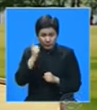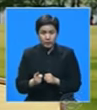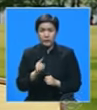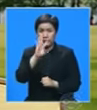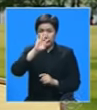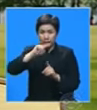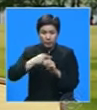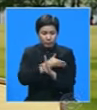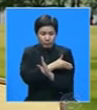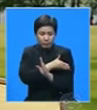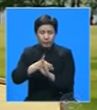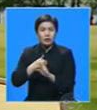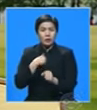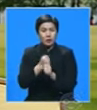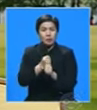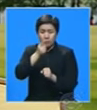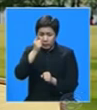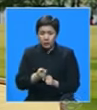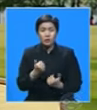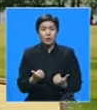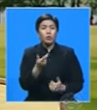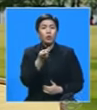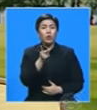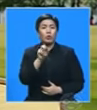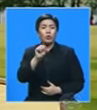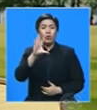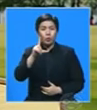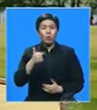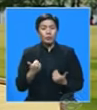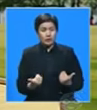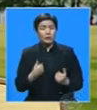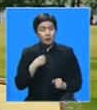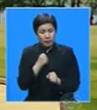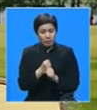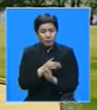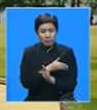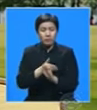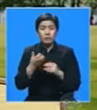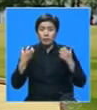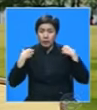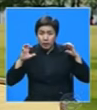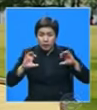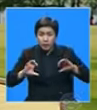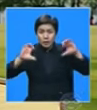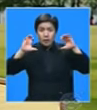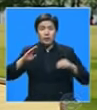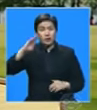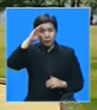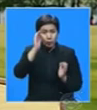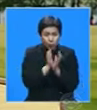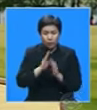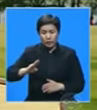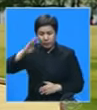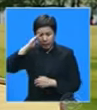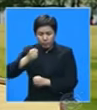ริหารการปกติมาตลอดนะครับโดยคสช.นี่แหละครับก็โดยทำงานโดยข้าราชการพลเรือนทหาร